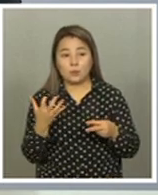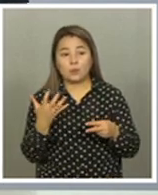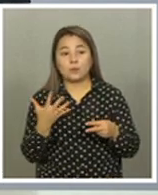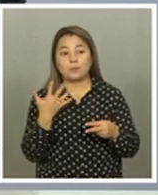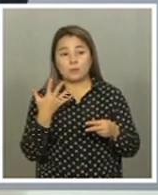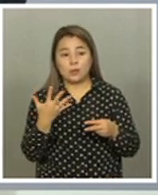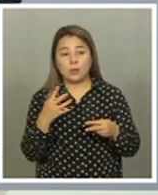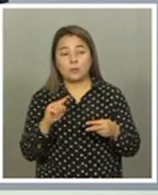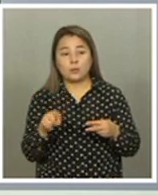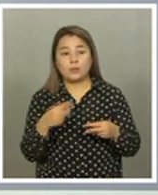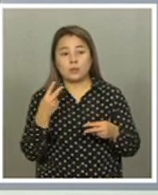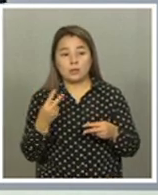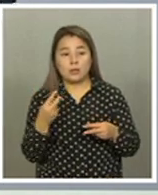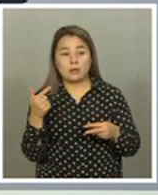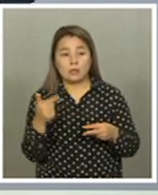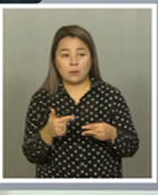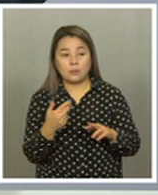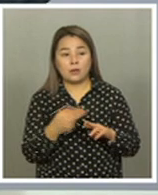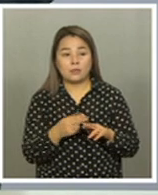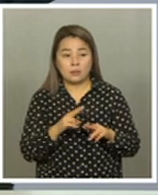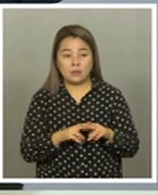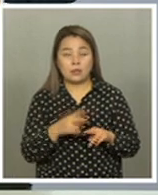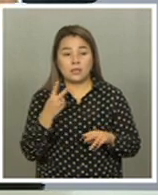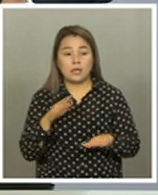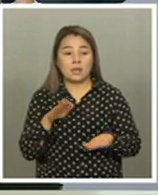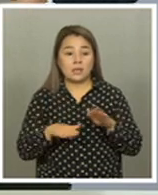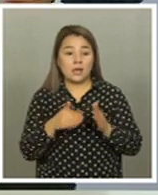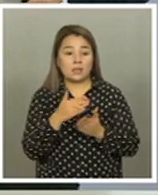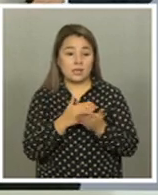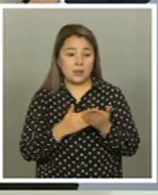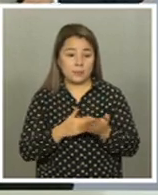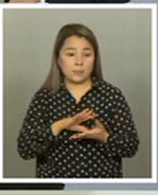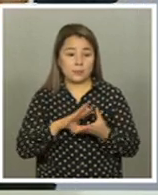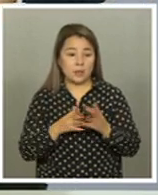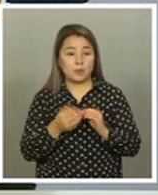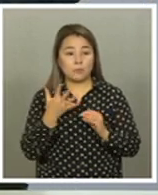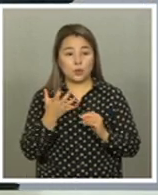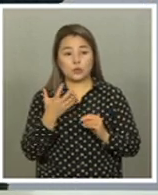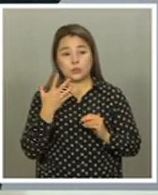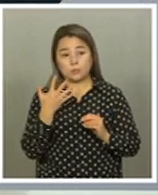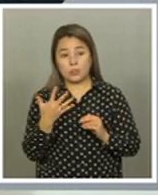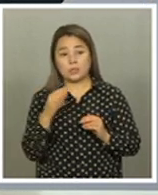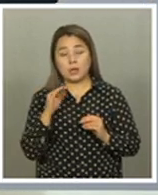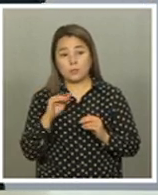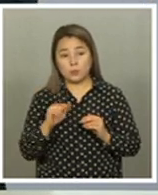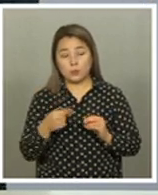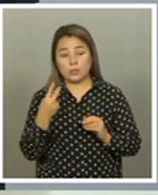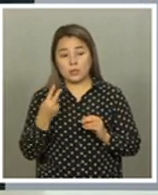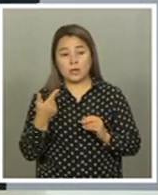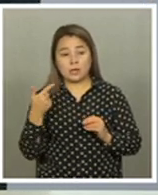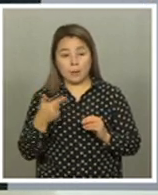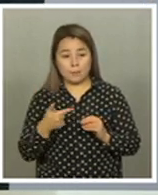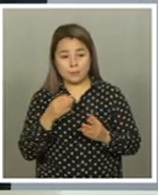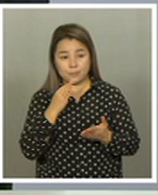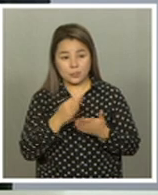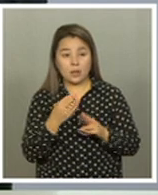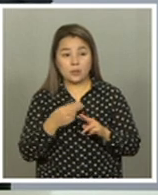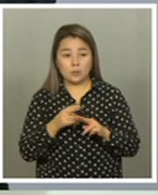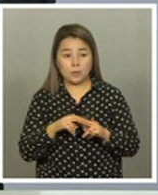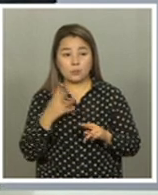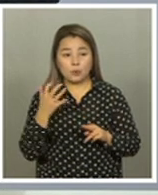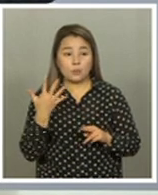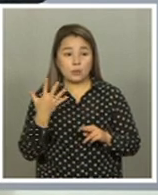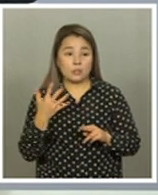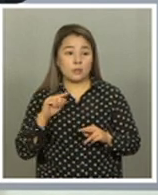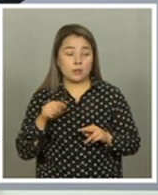505,2 грамм. Яғни, балалар, екі темір кесегінің массасы 505,2 граммға тең. Енді осы